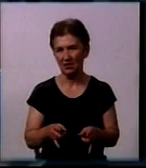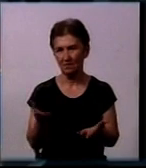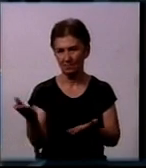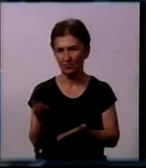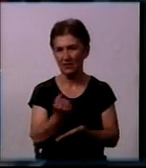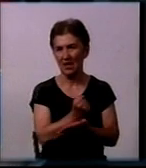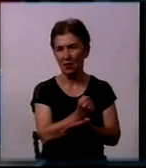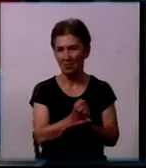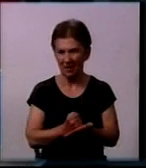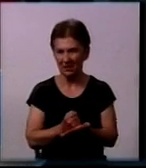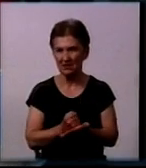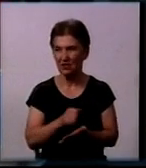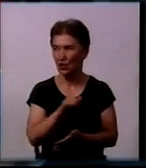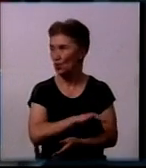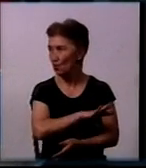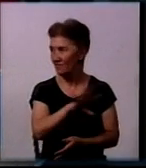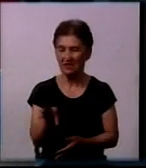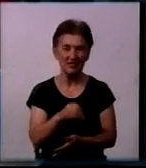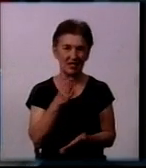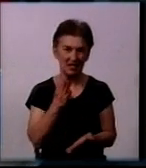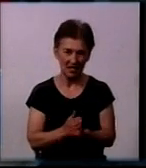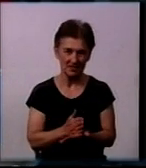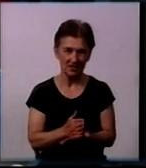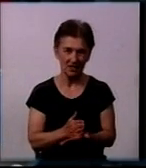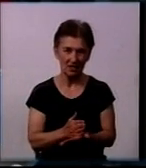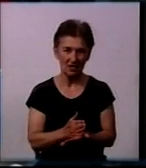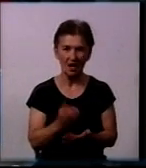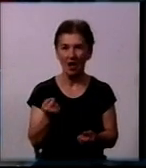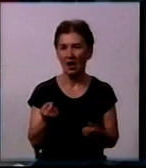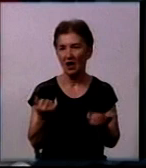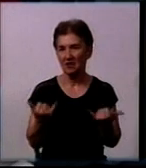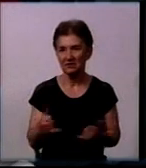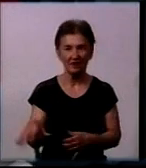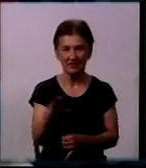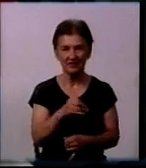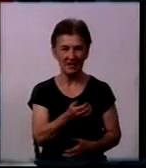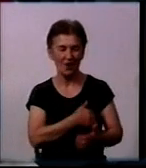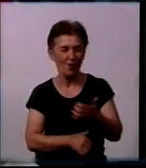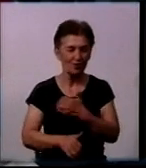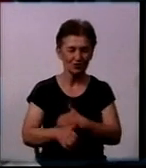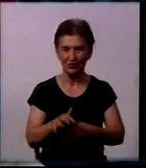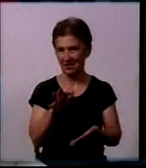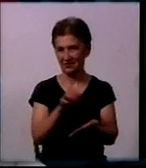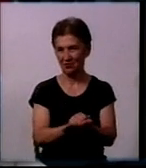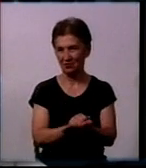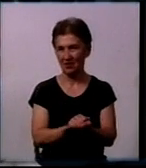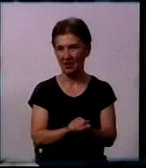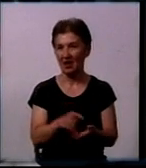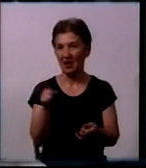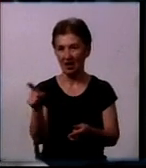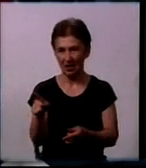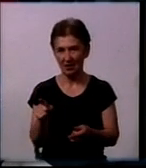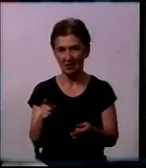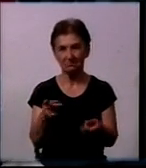у всіх ізначально є. Потенціал, як би, у всіх спочатку є. Азарт, всі хочуть займатися, але не всі затримуються тут. Надія